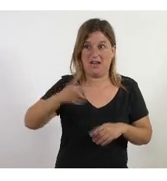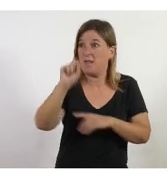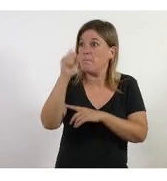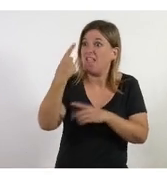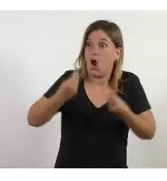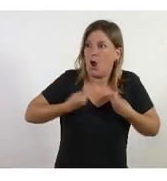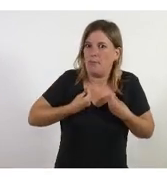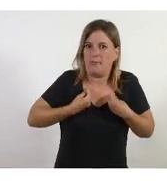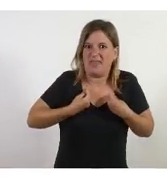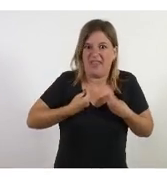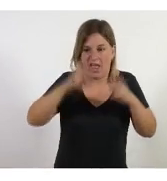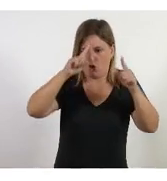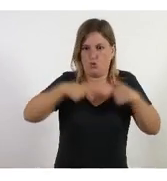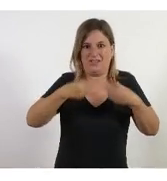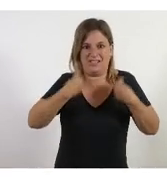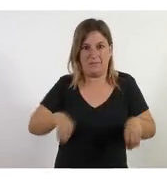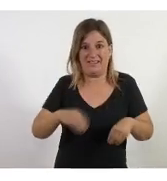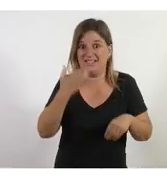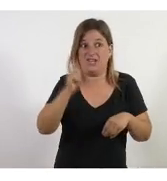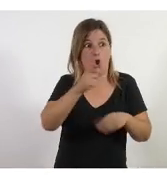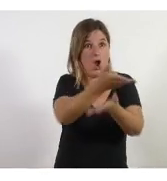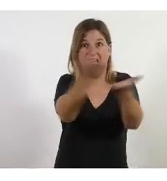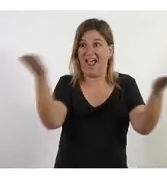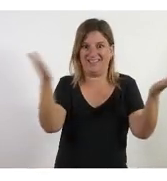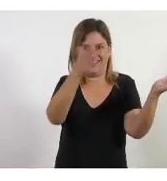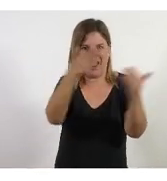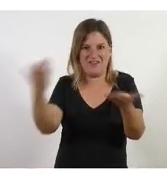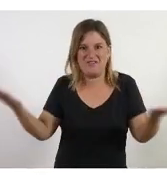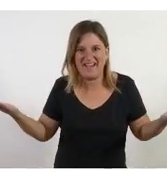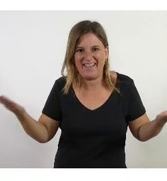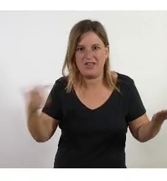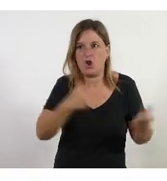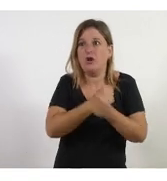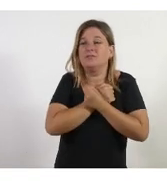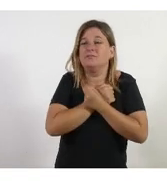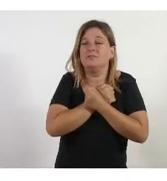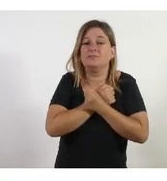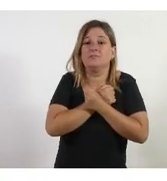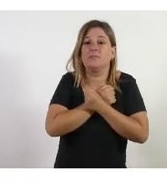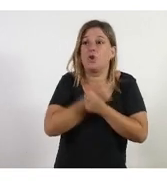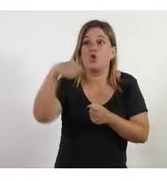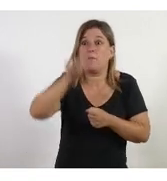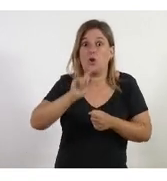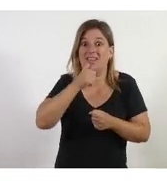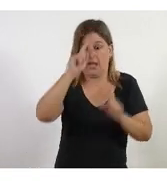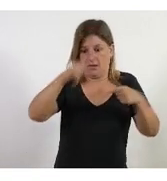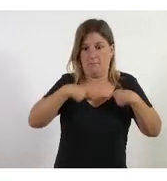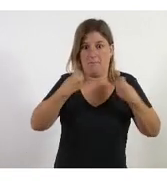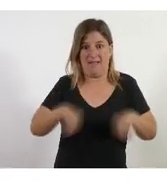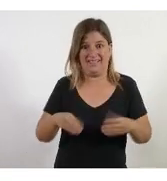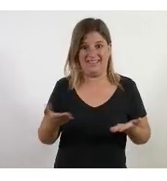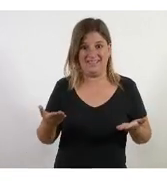que ens ha passat a la vida som nosaltres mateixos, perquè si no tot l'altre no tindria sentit. A qui tinc que estimar jo més? A mi, que som el millor que m'ha passat